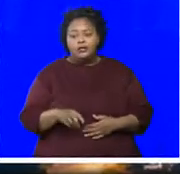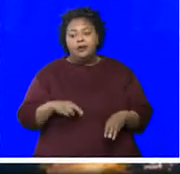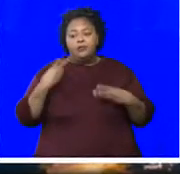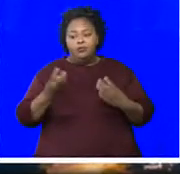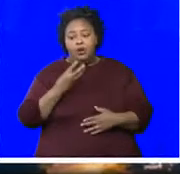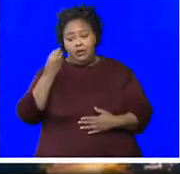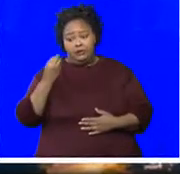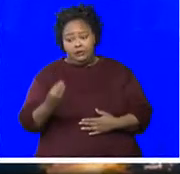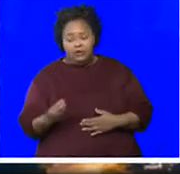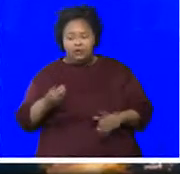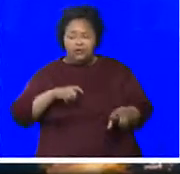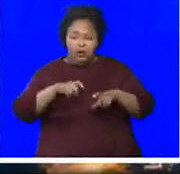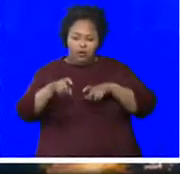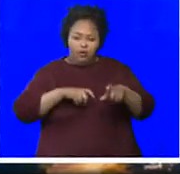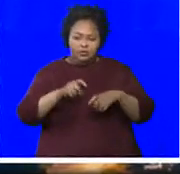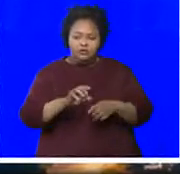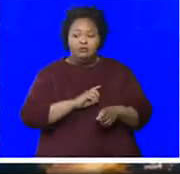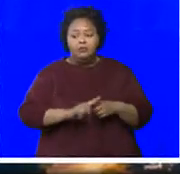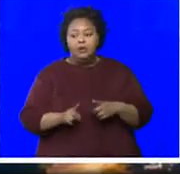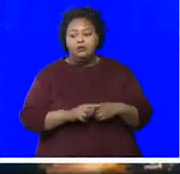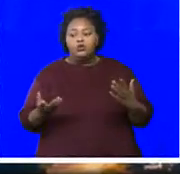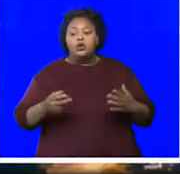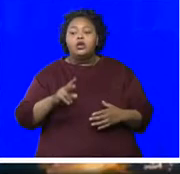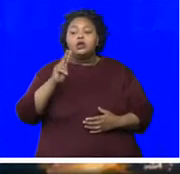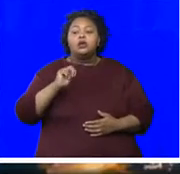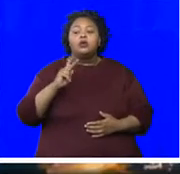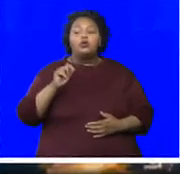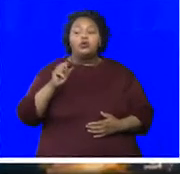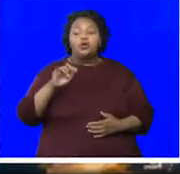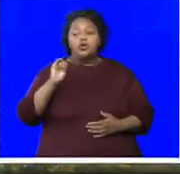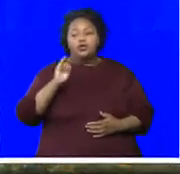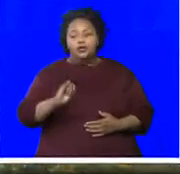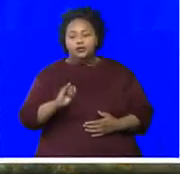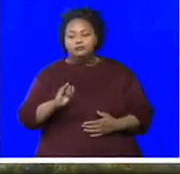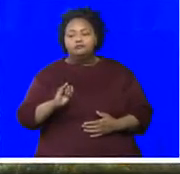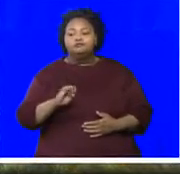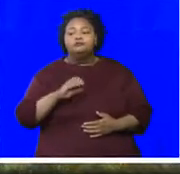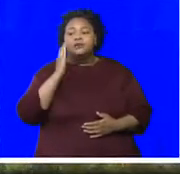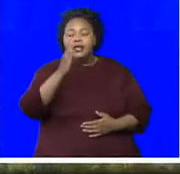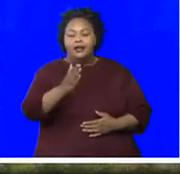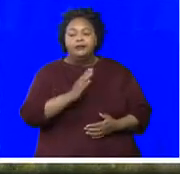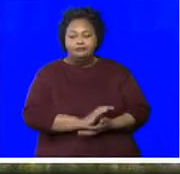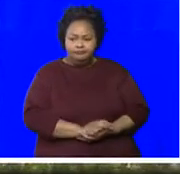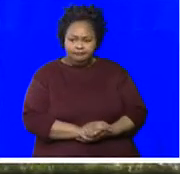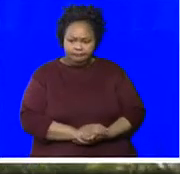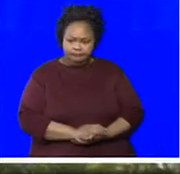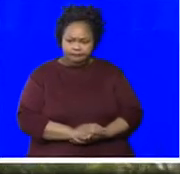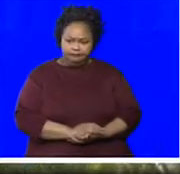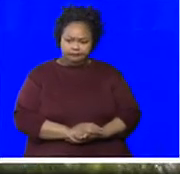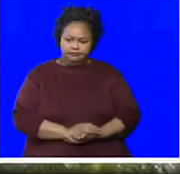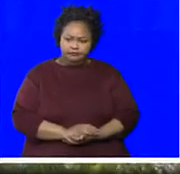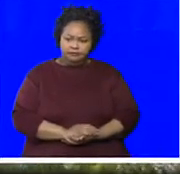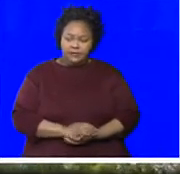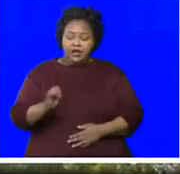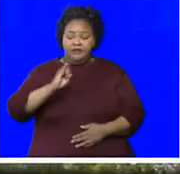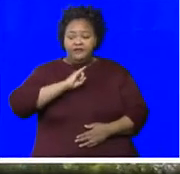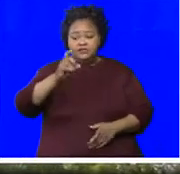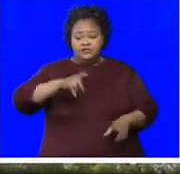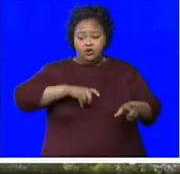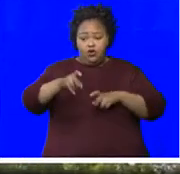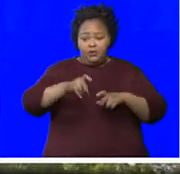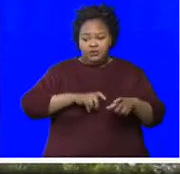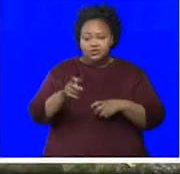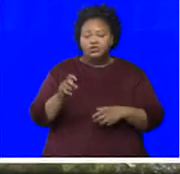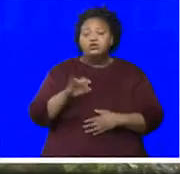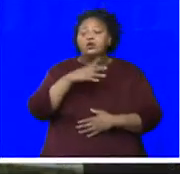yama-amateurs. Lo mcuthelwano udlalelwa enkonyeni golf course. Umcuthulano wokuqala losekelwe libhanga